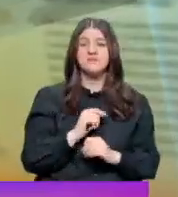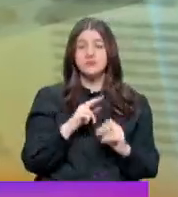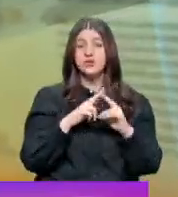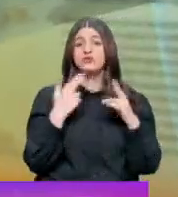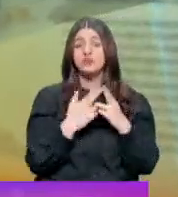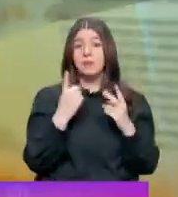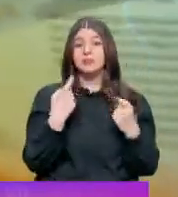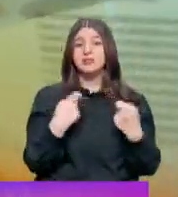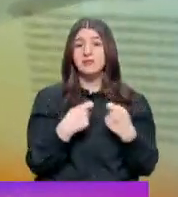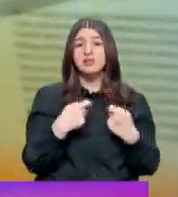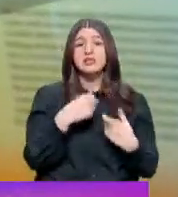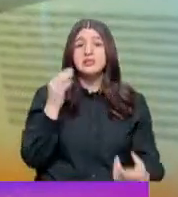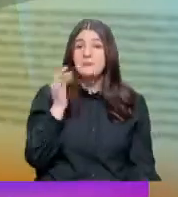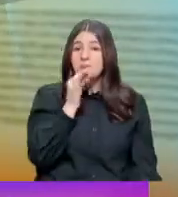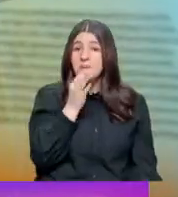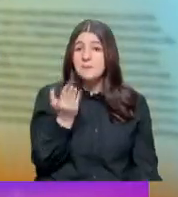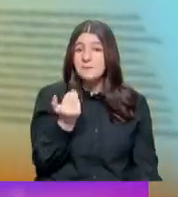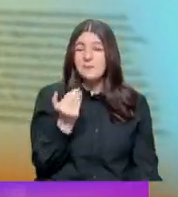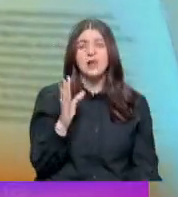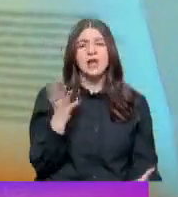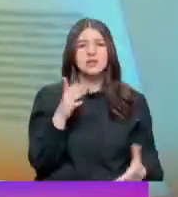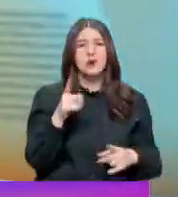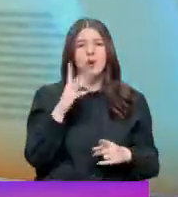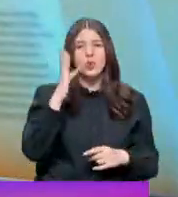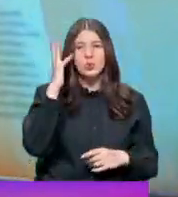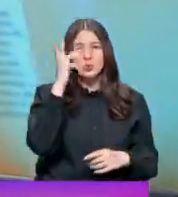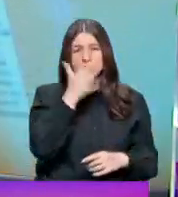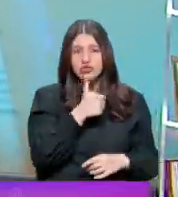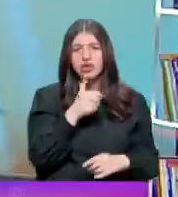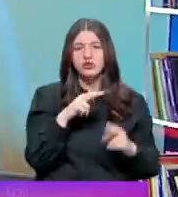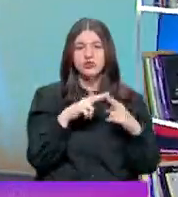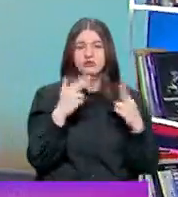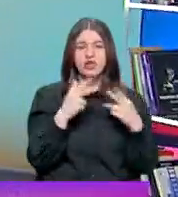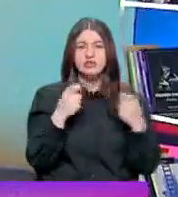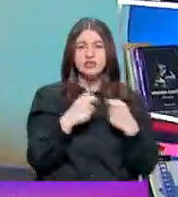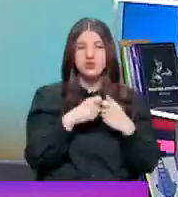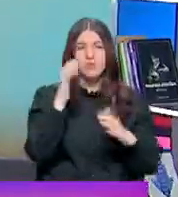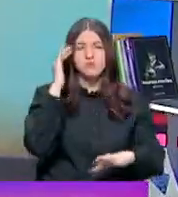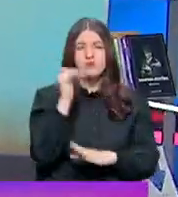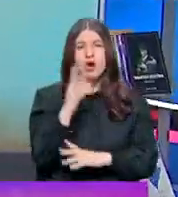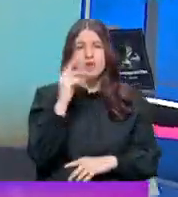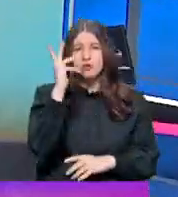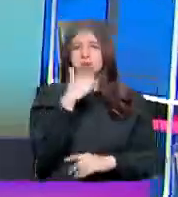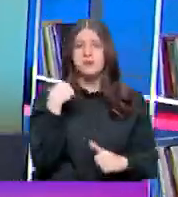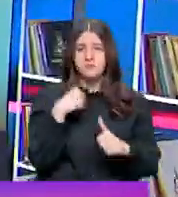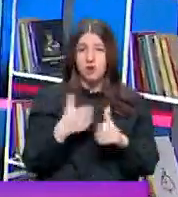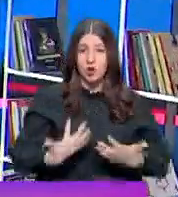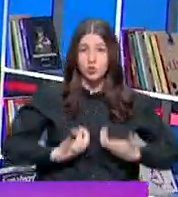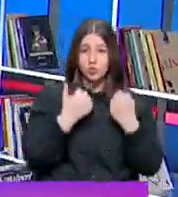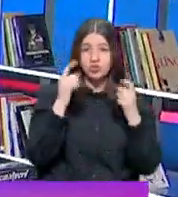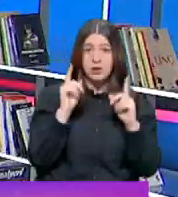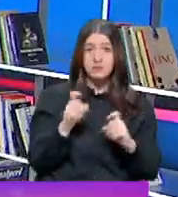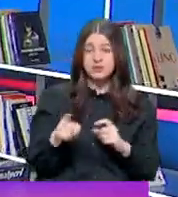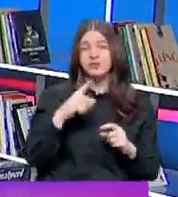Dünya bir savaşın eşiğinde. Acaba o utançtan, dünya savaşına düşme utancından bir kere daha kurtulabilecek